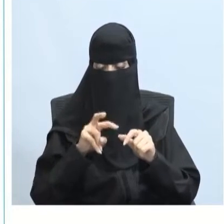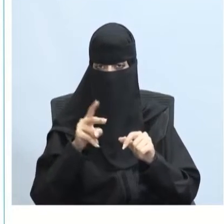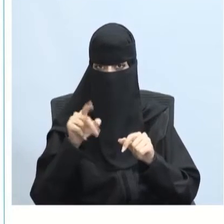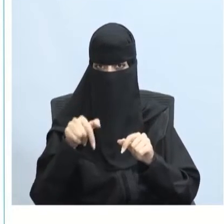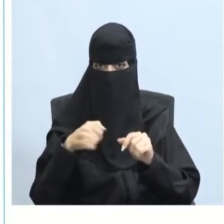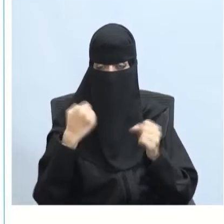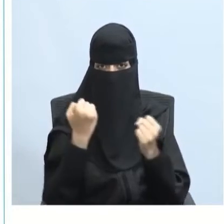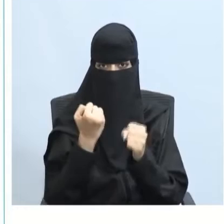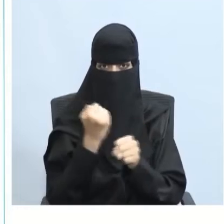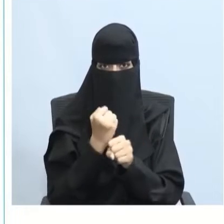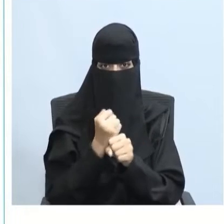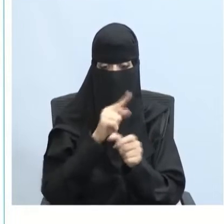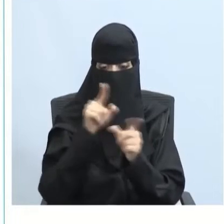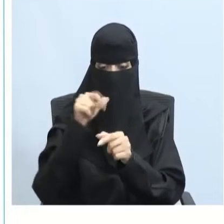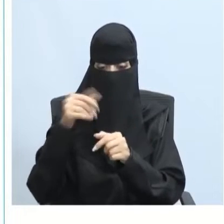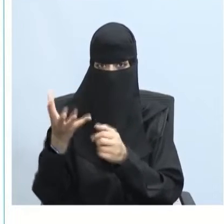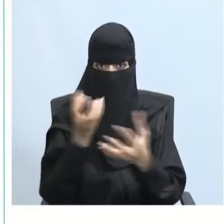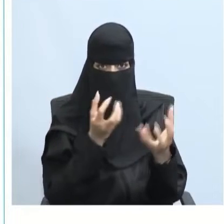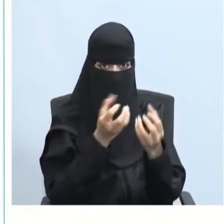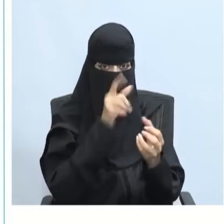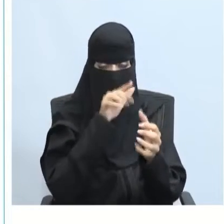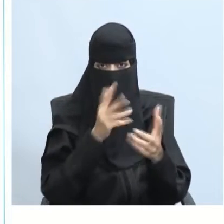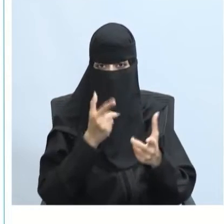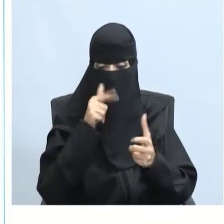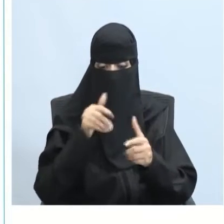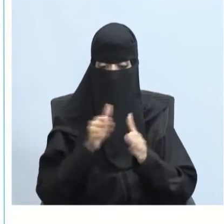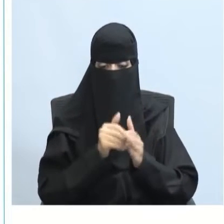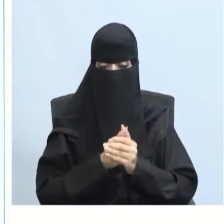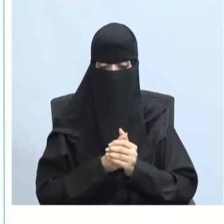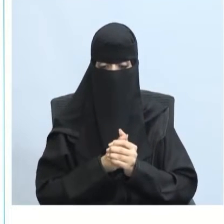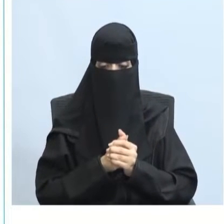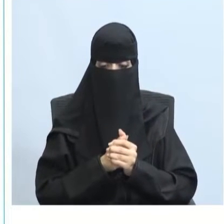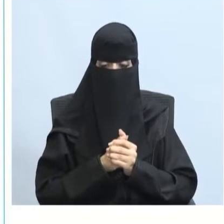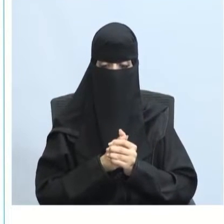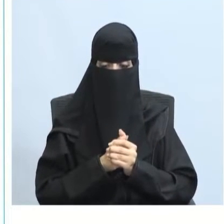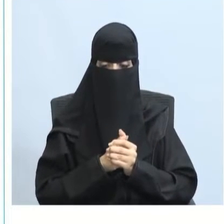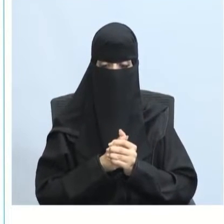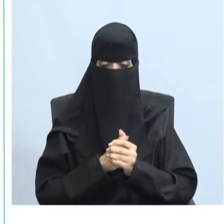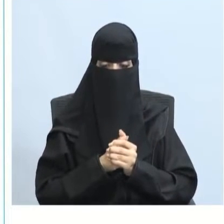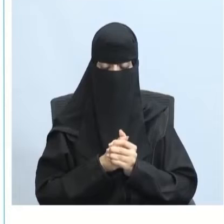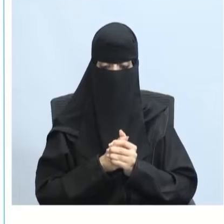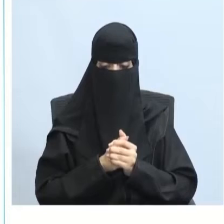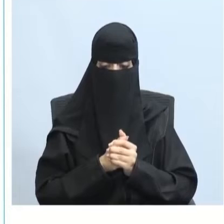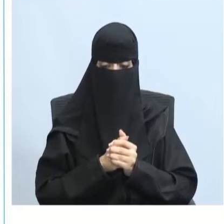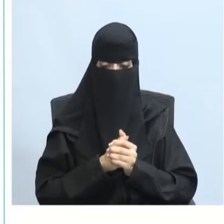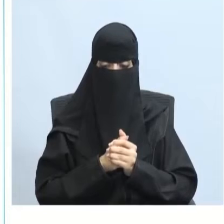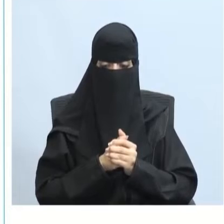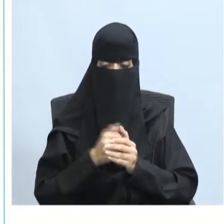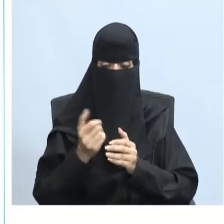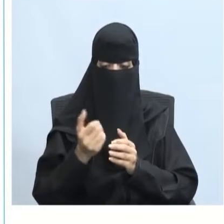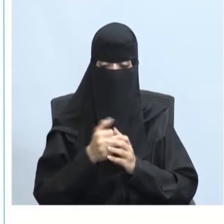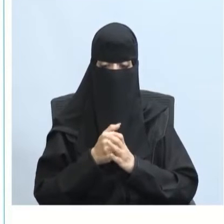على ادوار الموارد ريسورس رولز اللي هنا